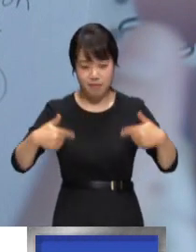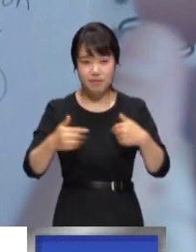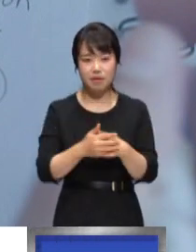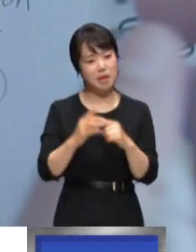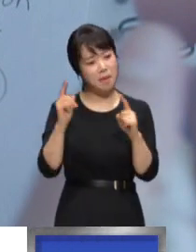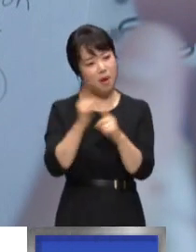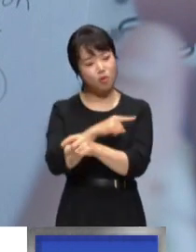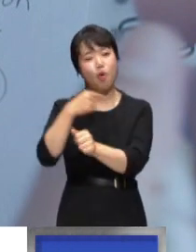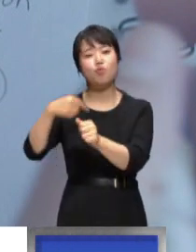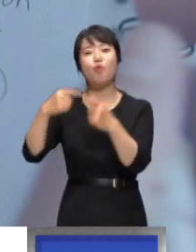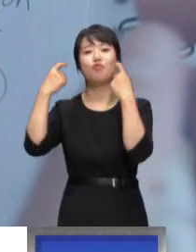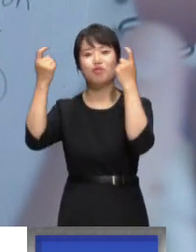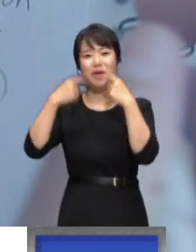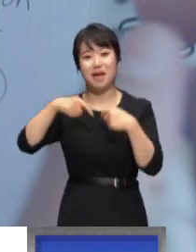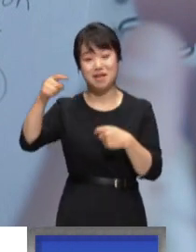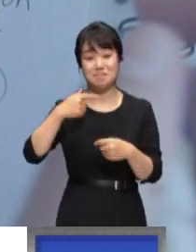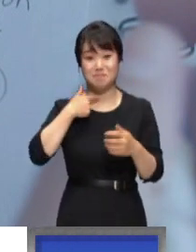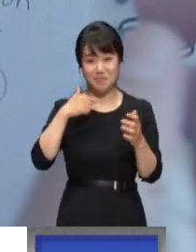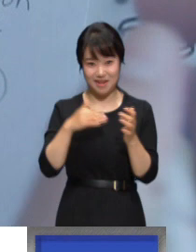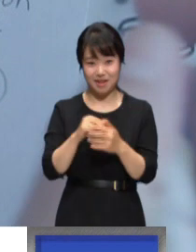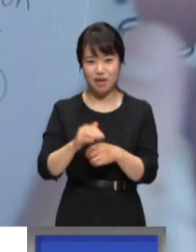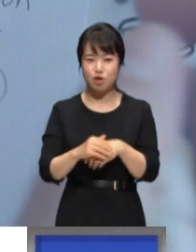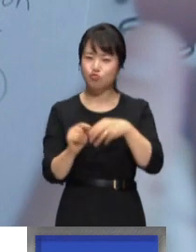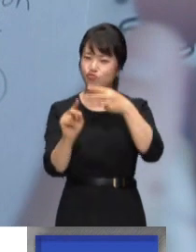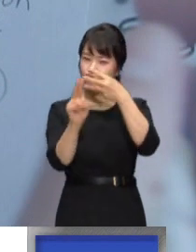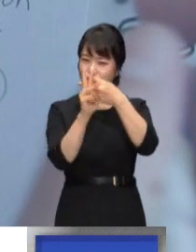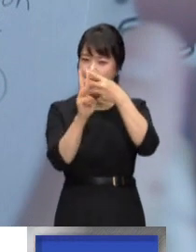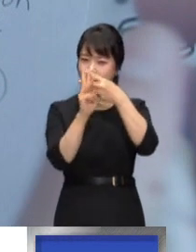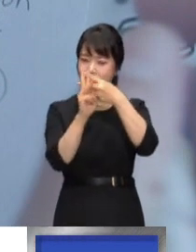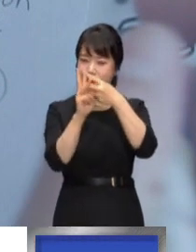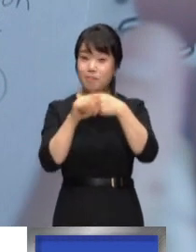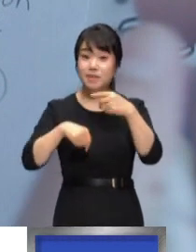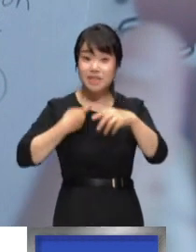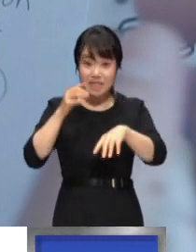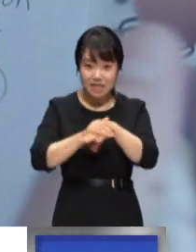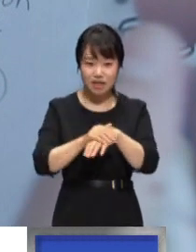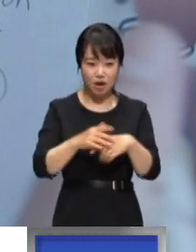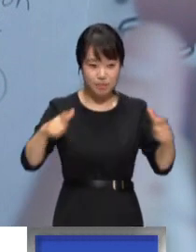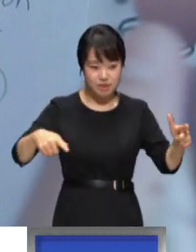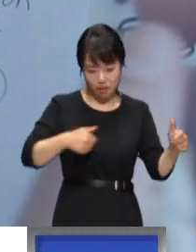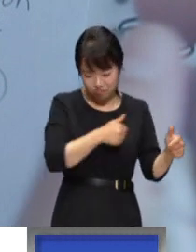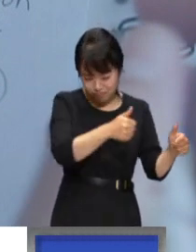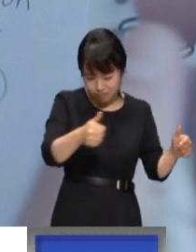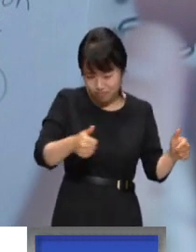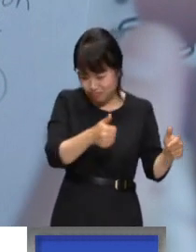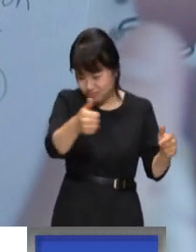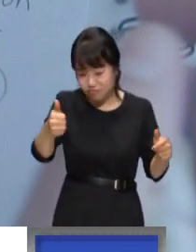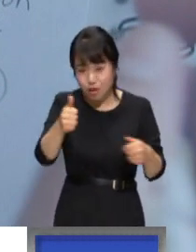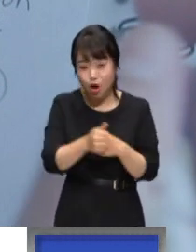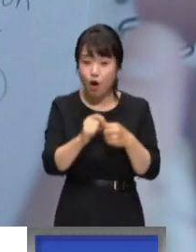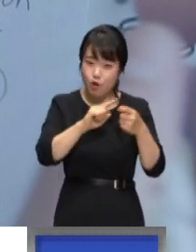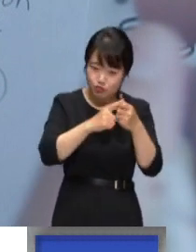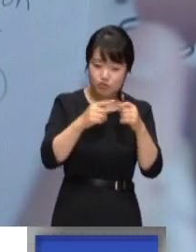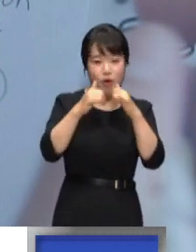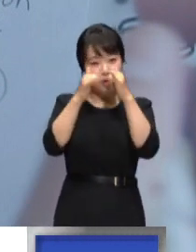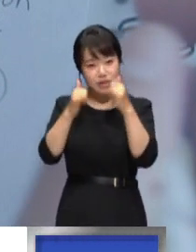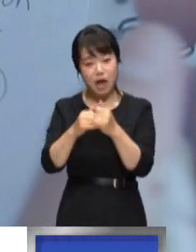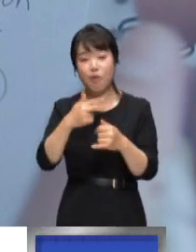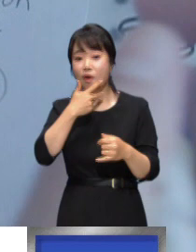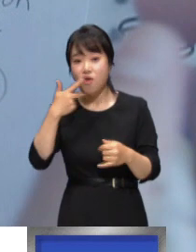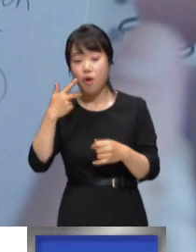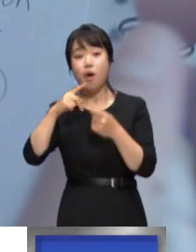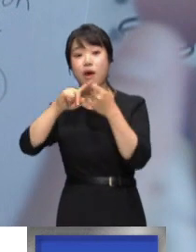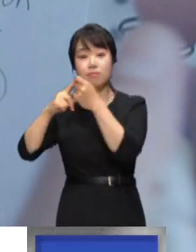교육여행으로 다녀온 학생들이 있습니다. 이 중학교 3학년 학생들이 스스로 지역을 순회하며 국어와 사회, 영어와 음악 등